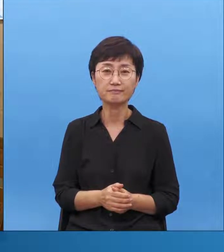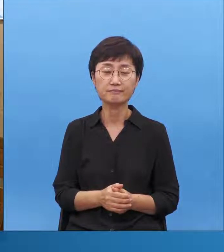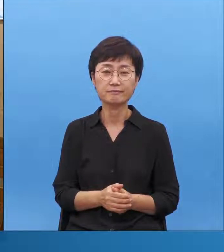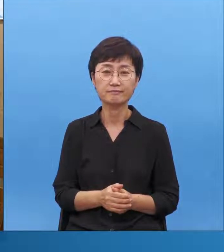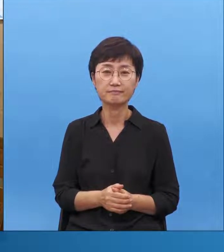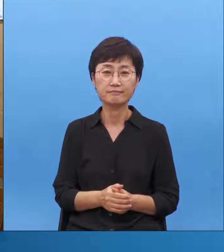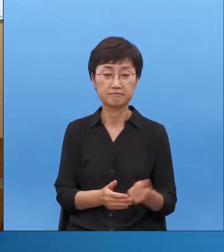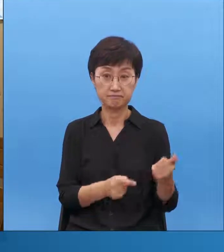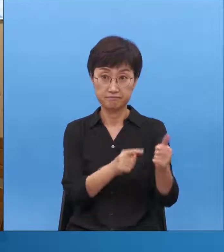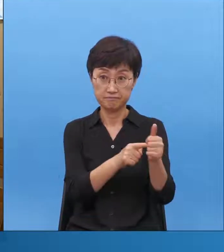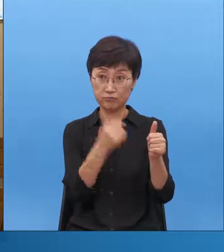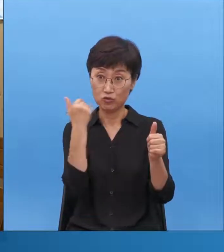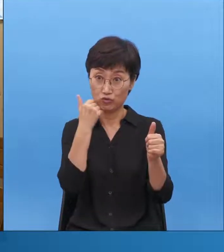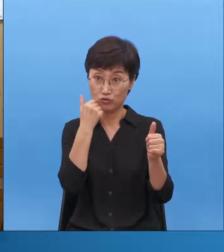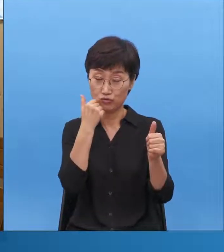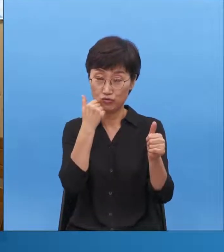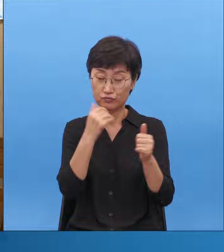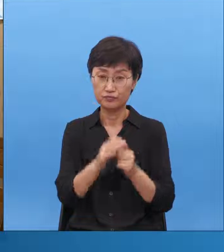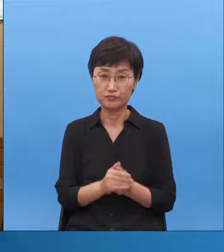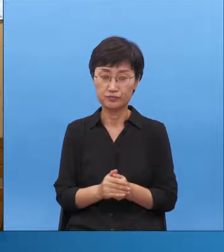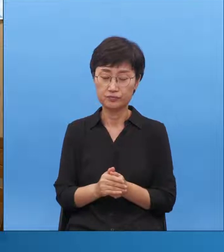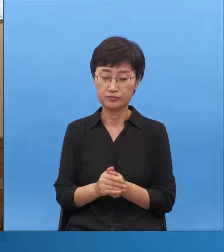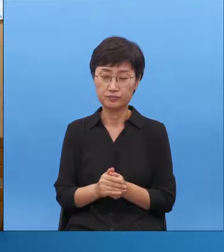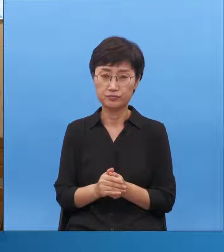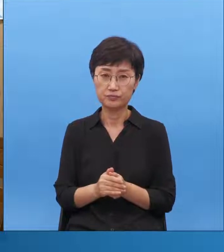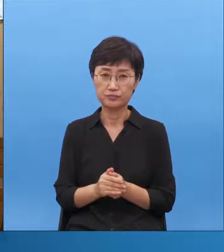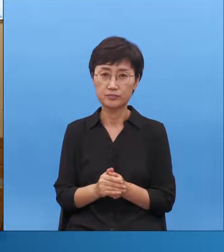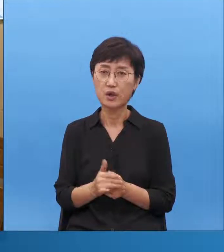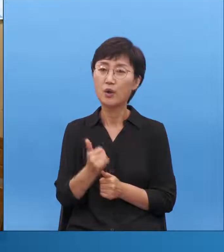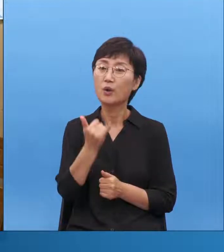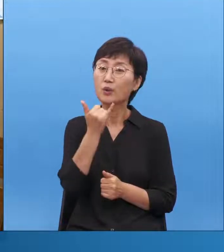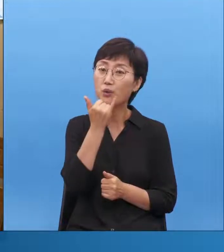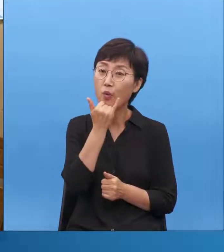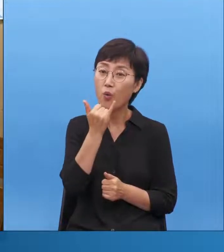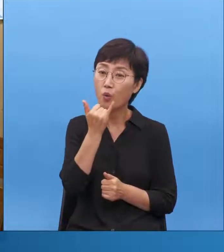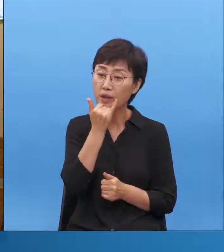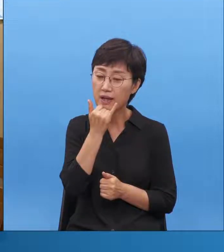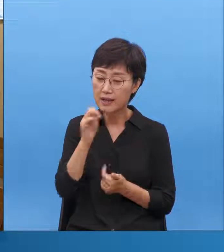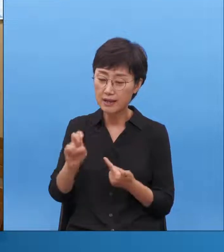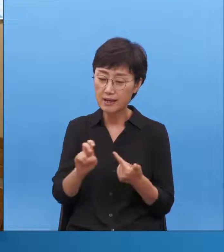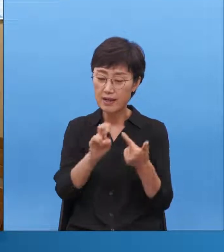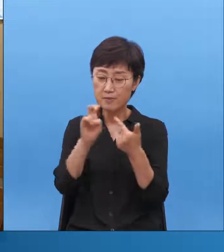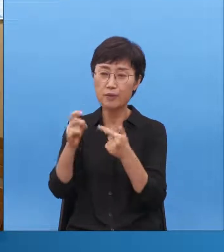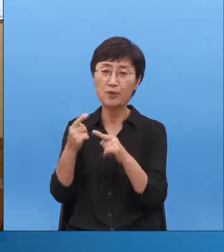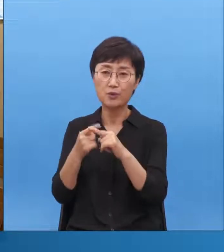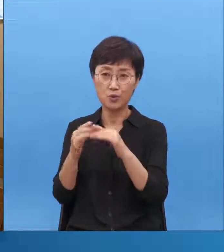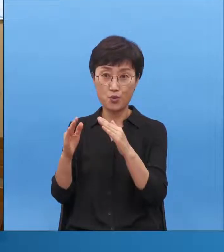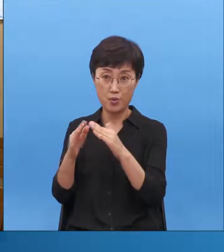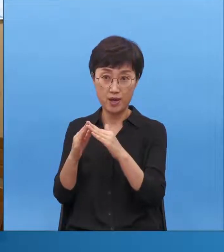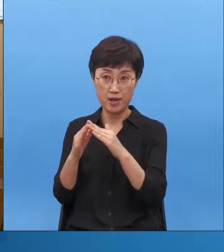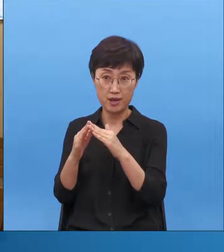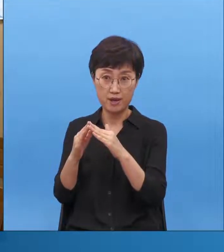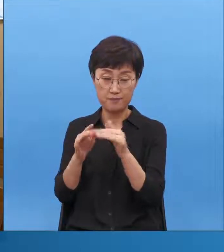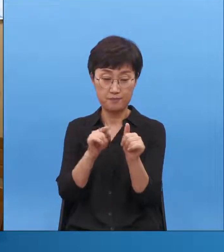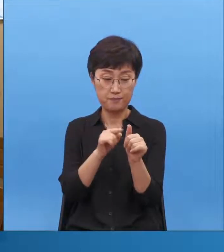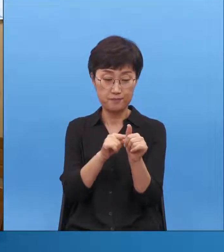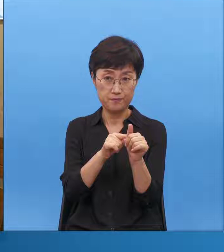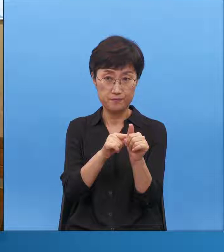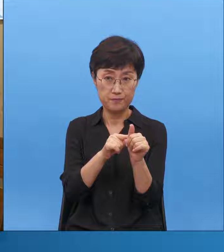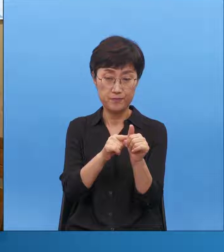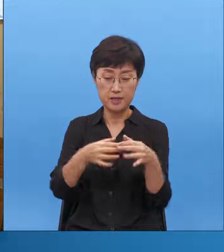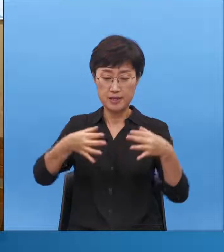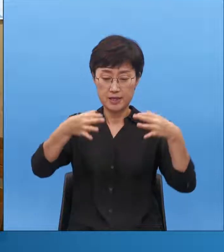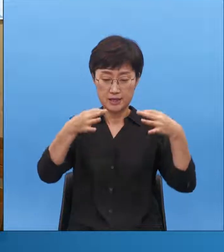임마누엘 죄송합니다. 독일 임마누엘 교회 김경국 장로님께서 하나님께